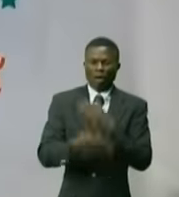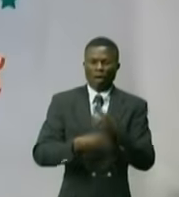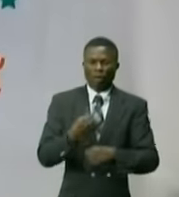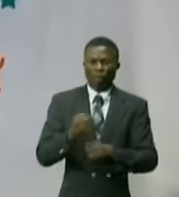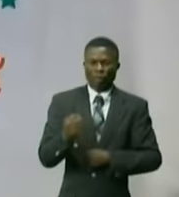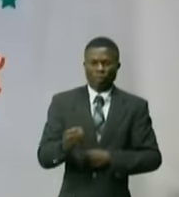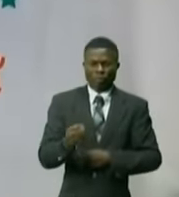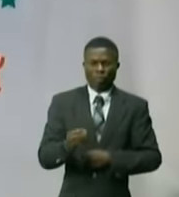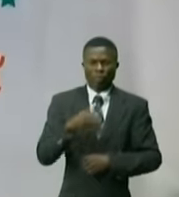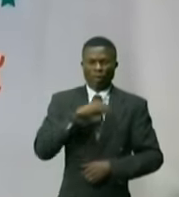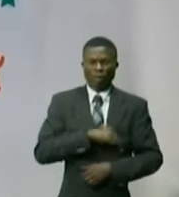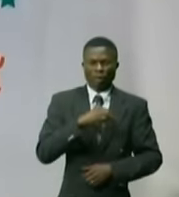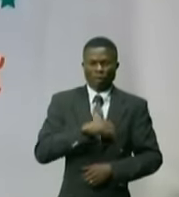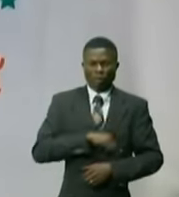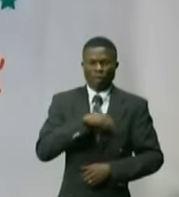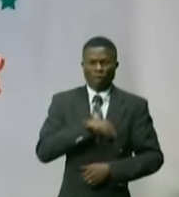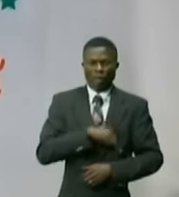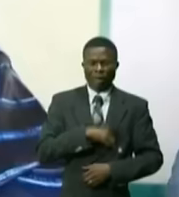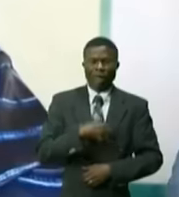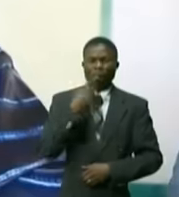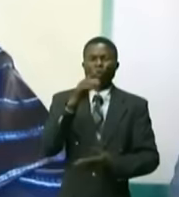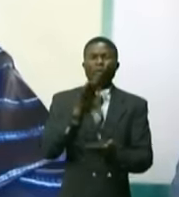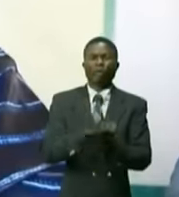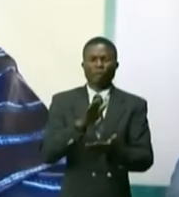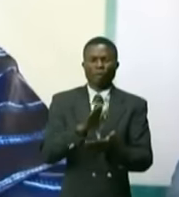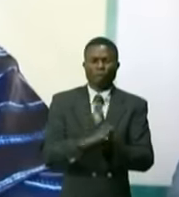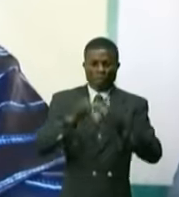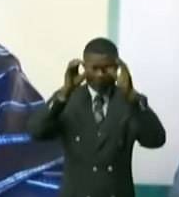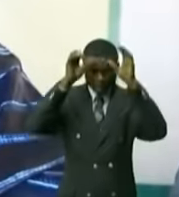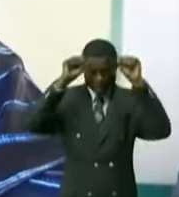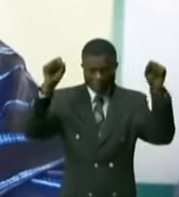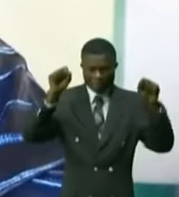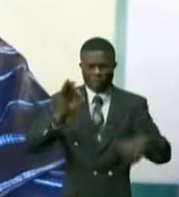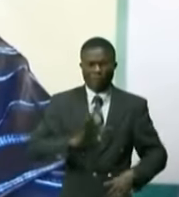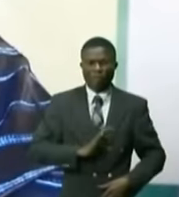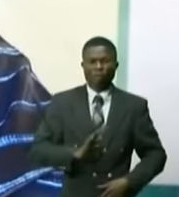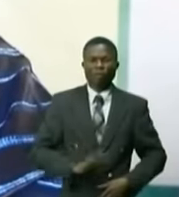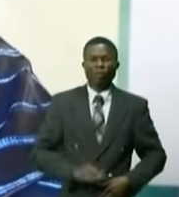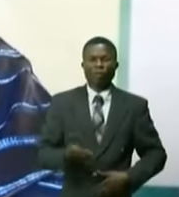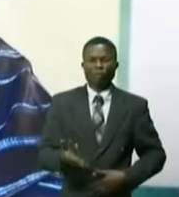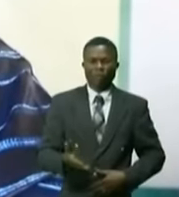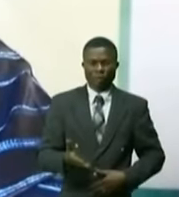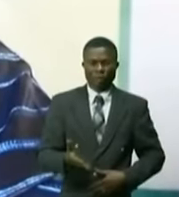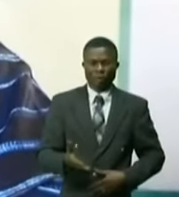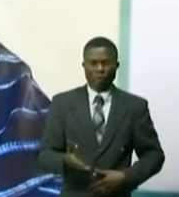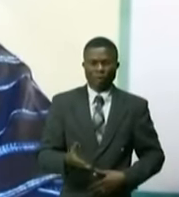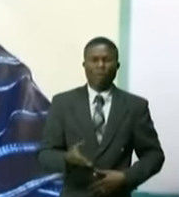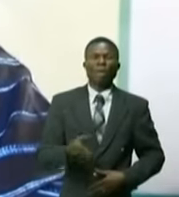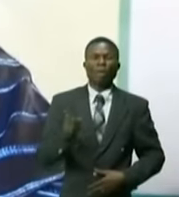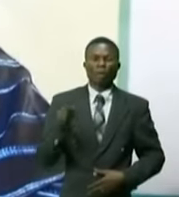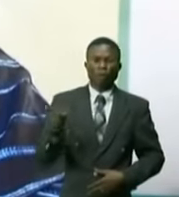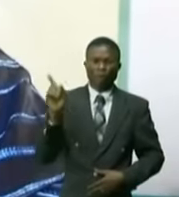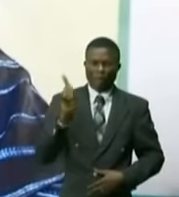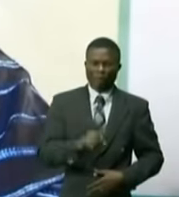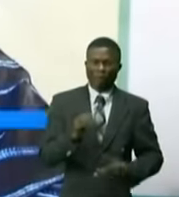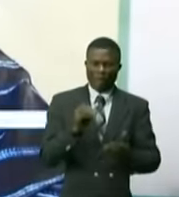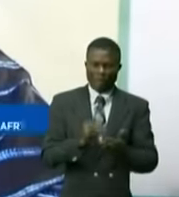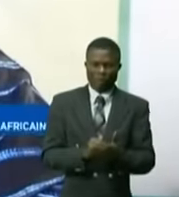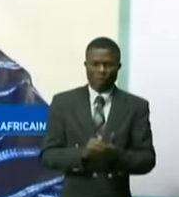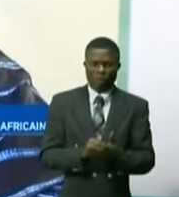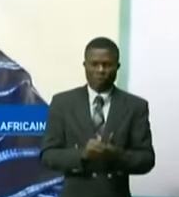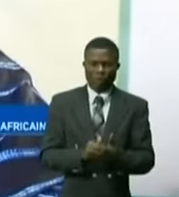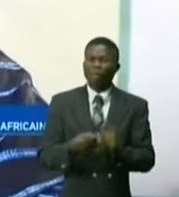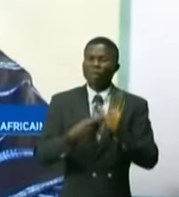consentis. La mission voudrait féliciter le président Félix Tshisekedi qui vient une fois encore